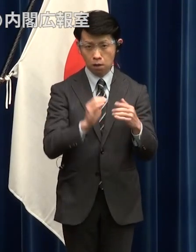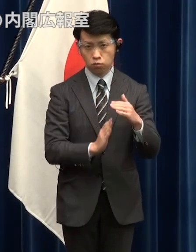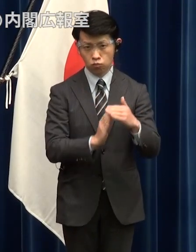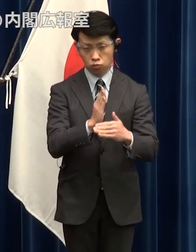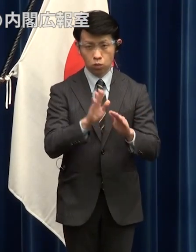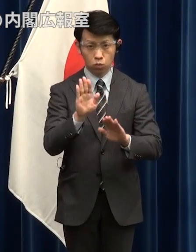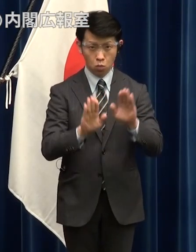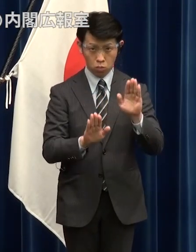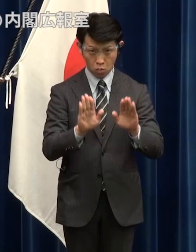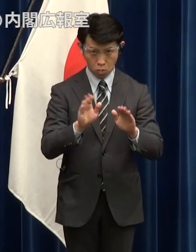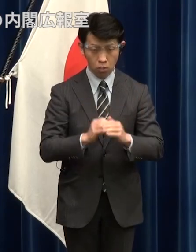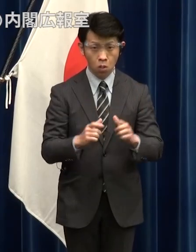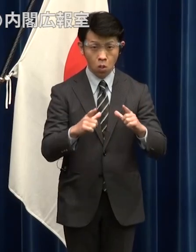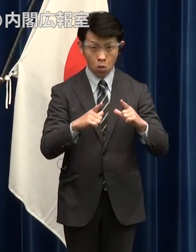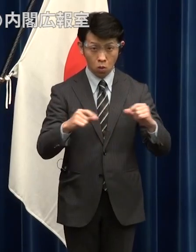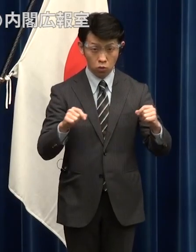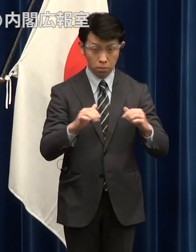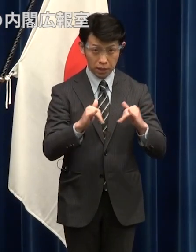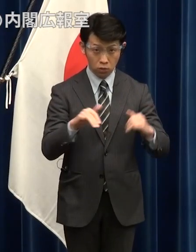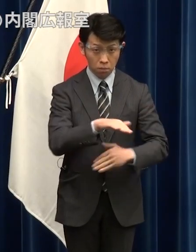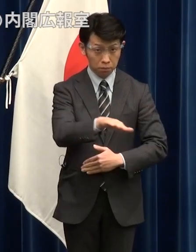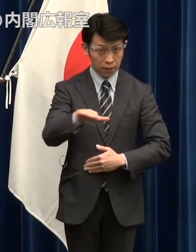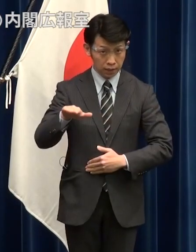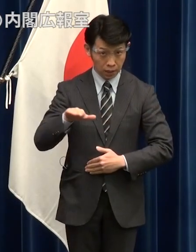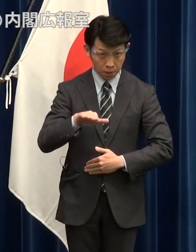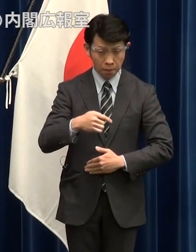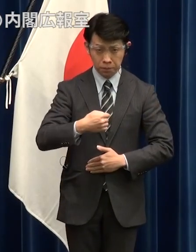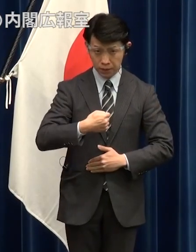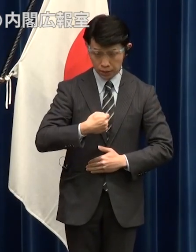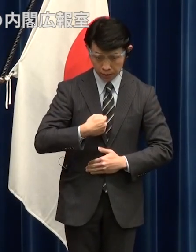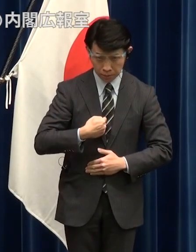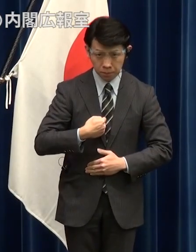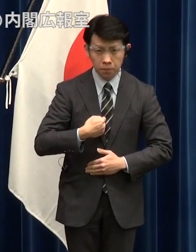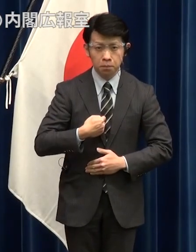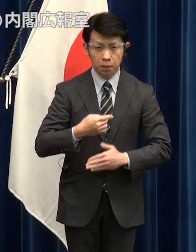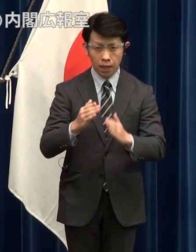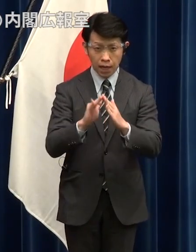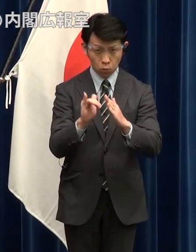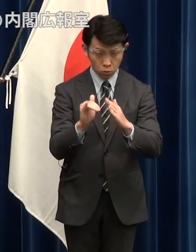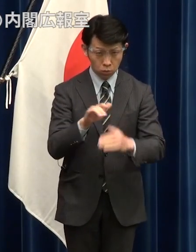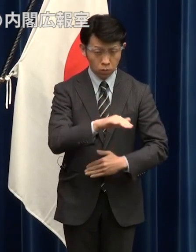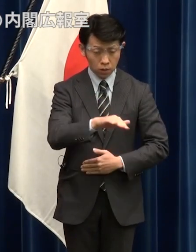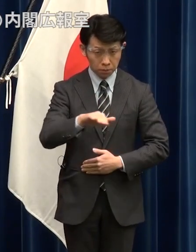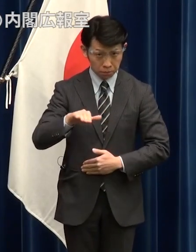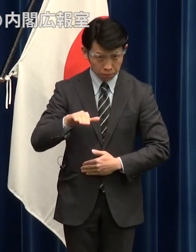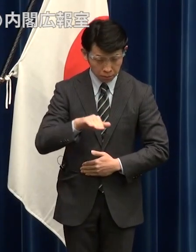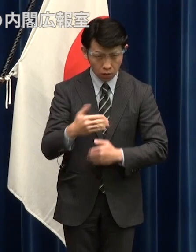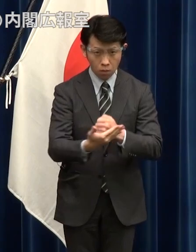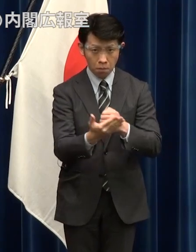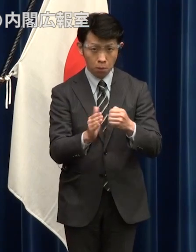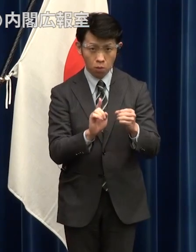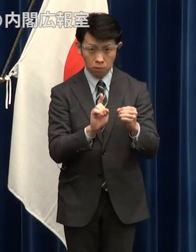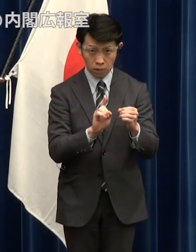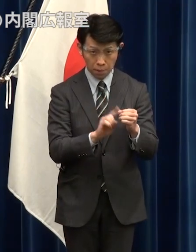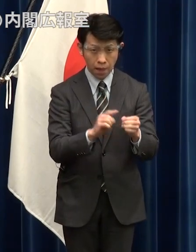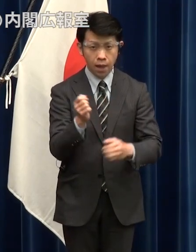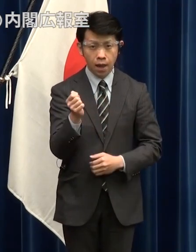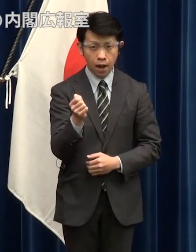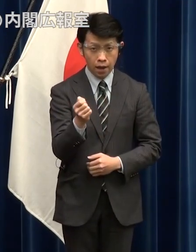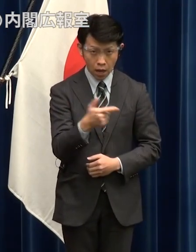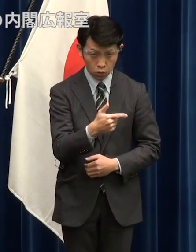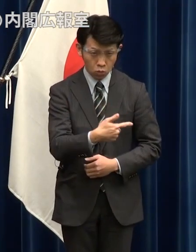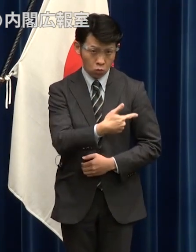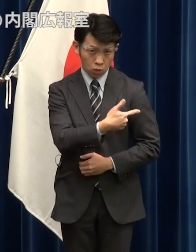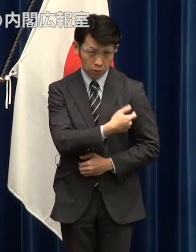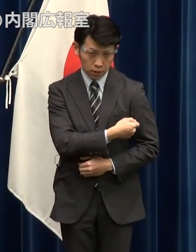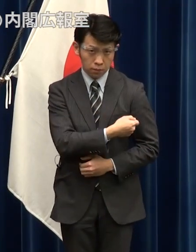民の皆さんには、ご自身や大切な方を守るため、引き続き早期のワクチン接種を